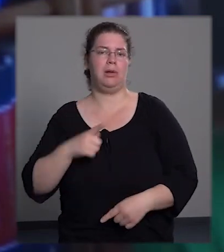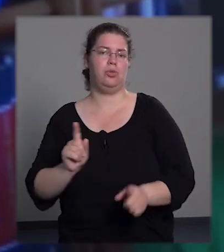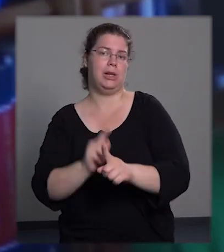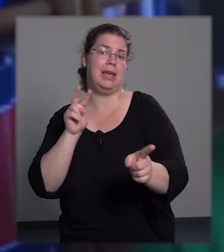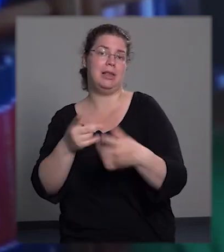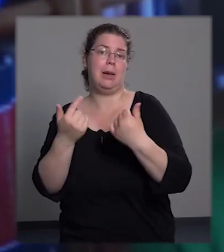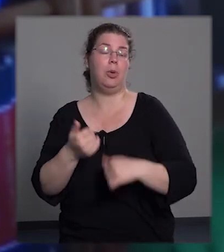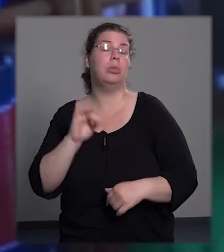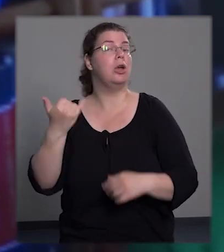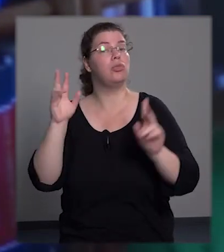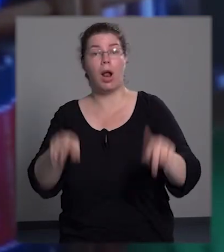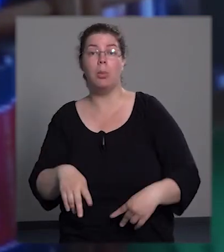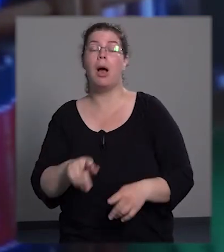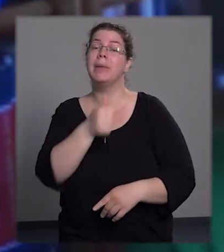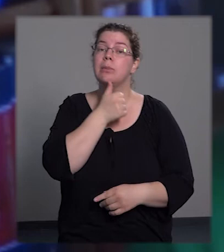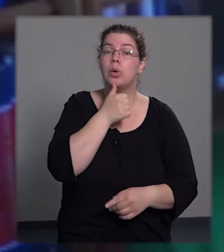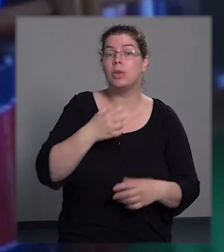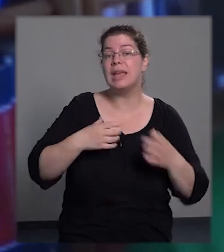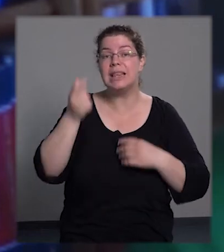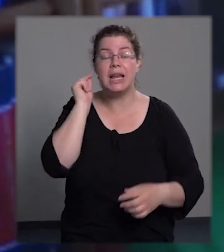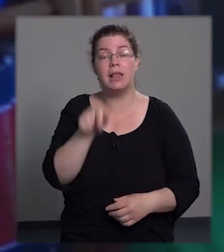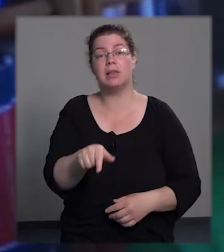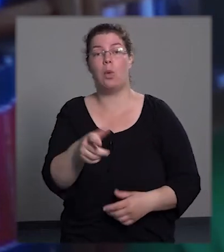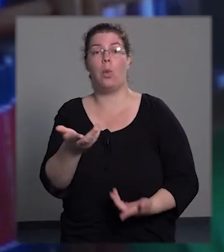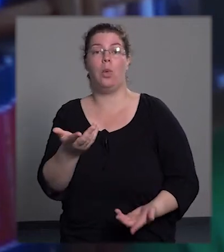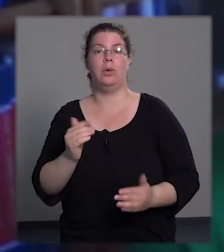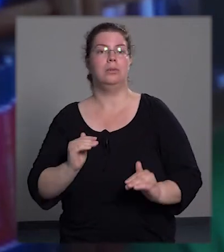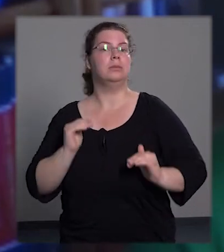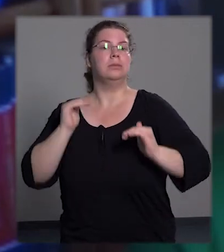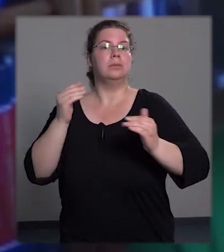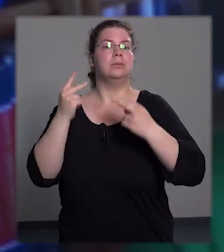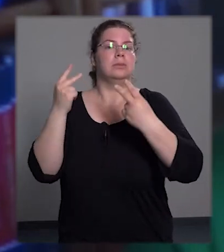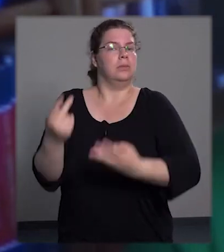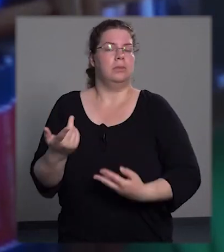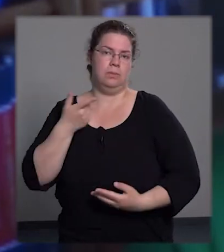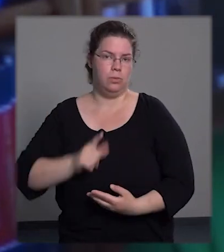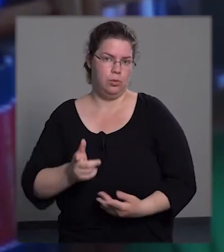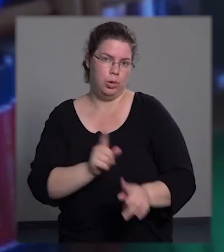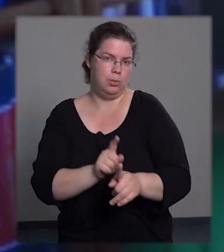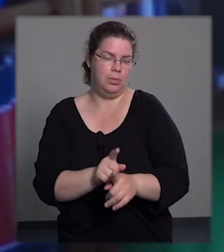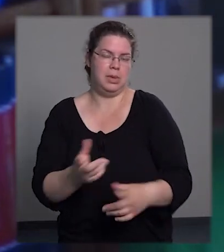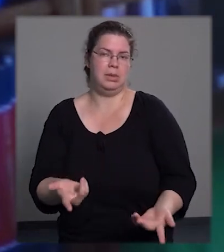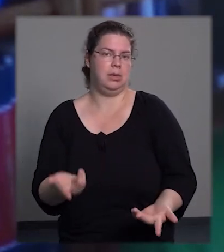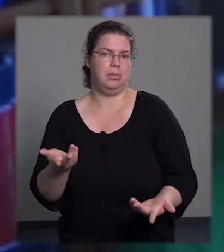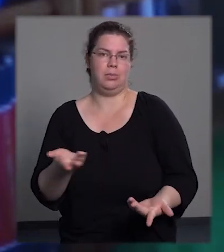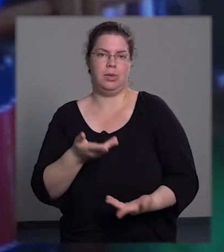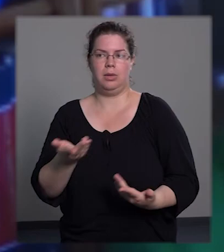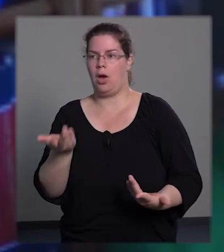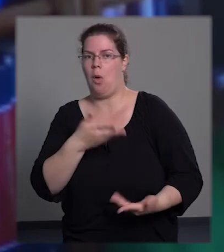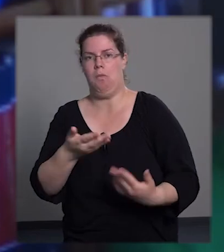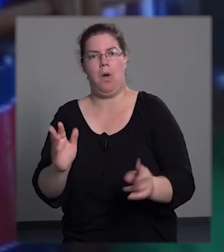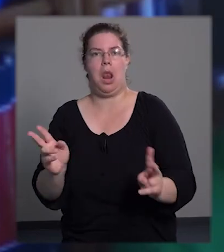és hát valóban, tehát ő mint prózai színésznő, kiérleltebb volt esetleg ahhoz képest, mint hogy valaki